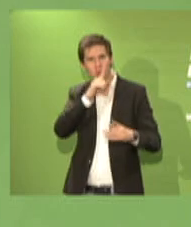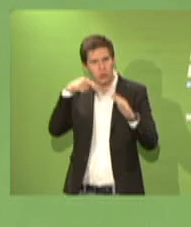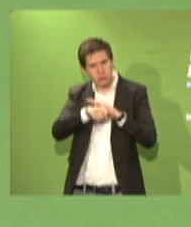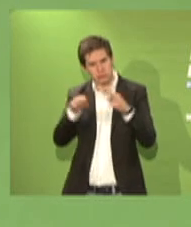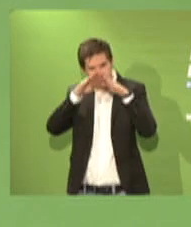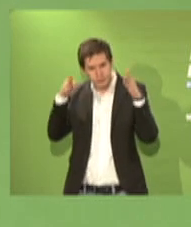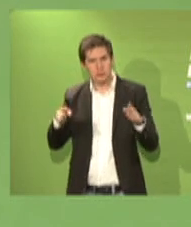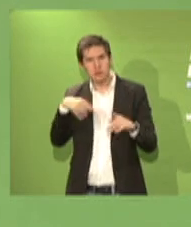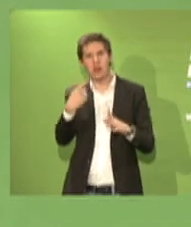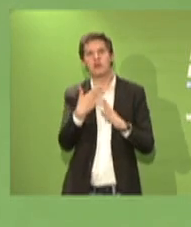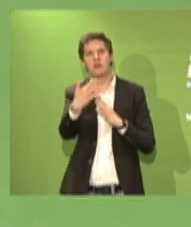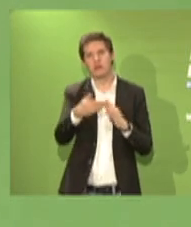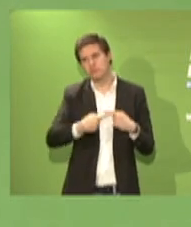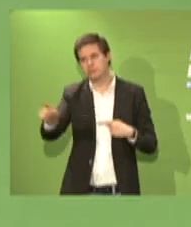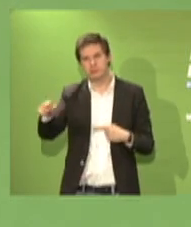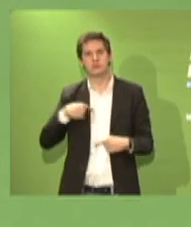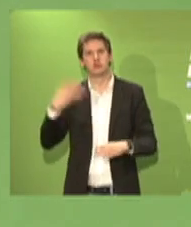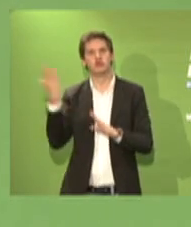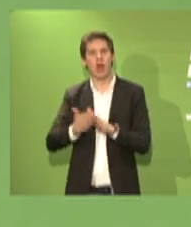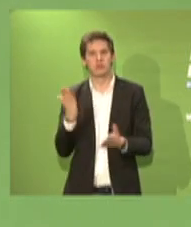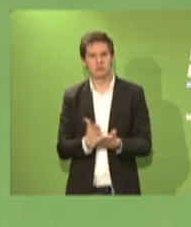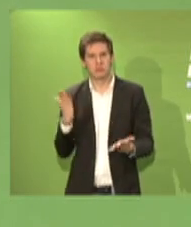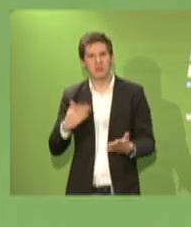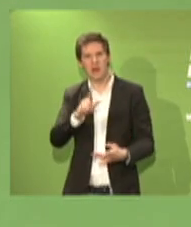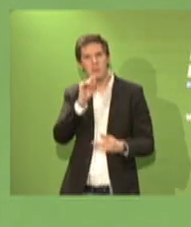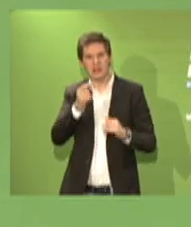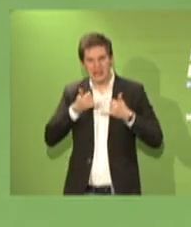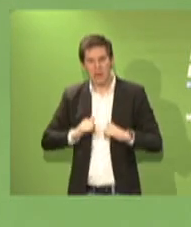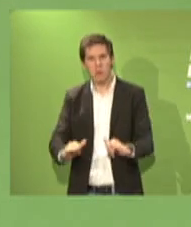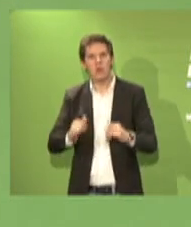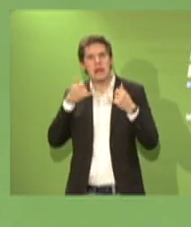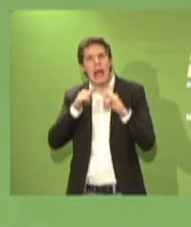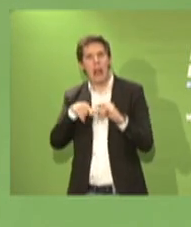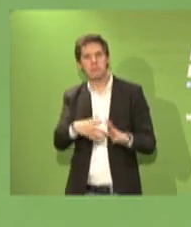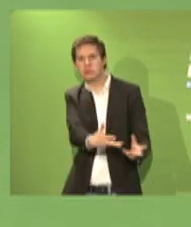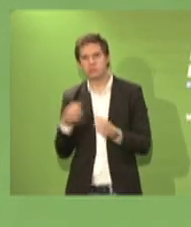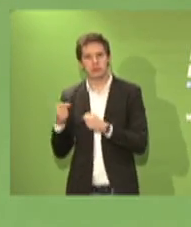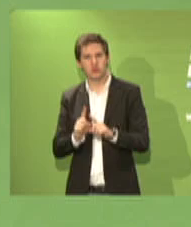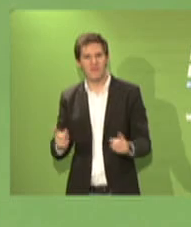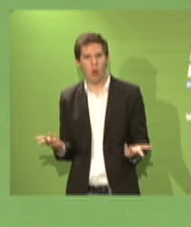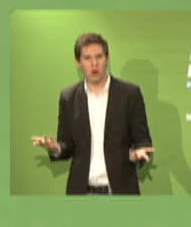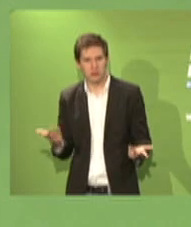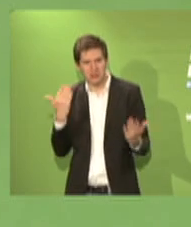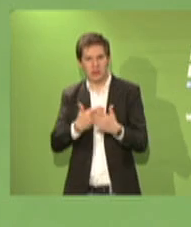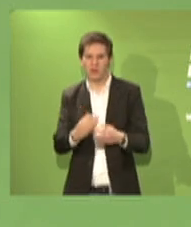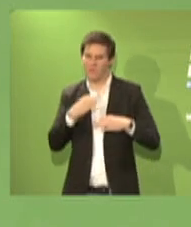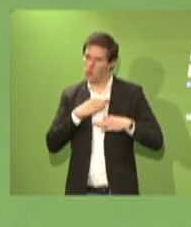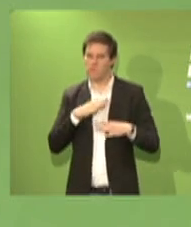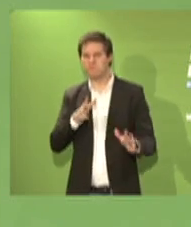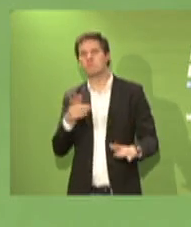einer Schlachtbank zugeführt werden und denen die Kälber nach der Geburt weggenommen werden, ist aus unserer Sicht politisch zu